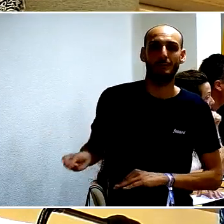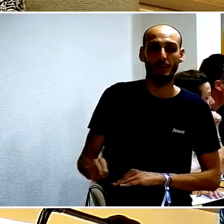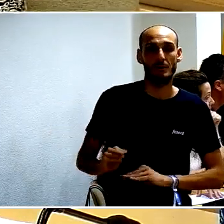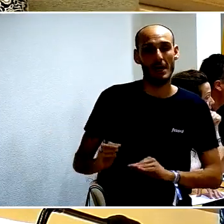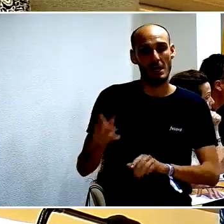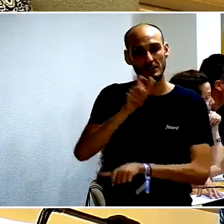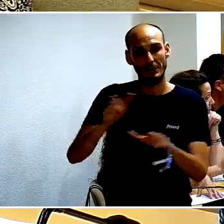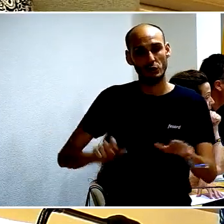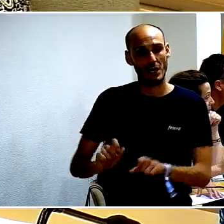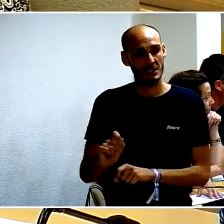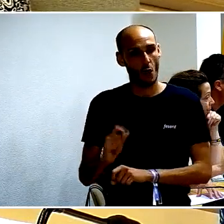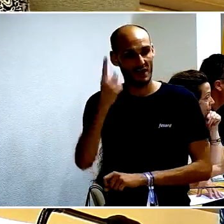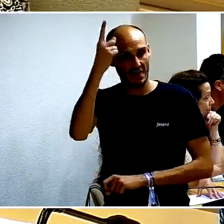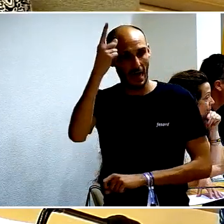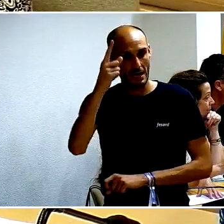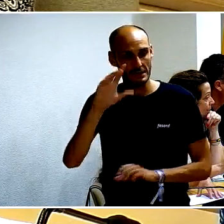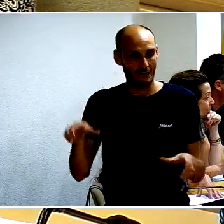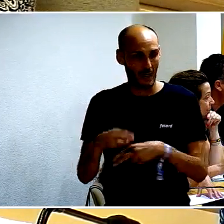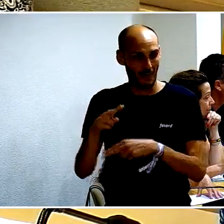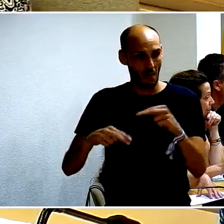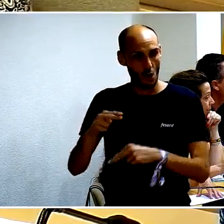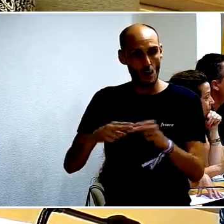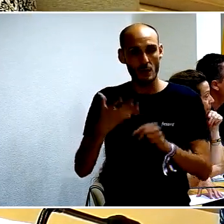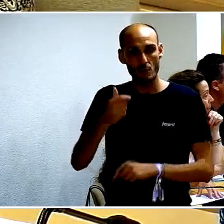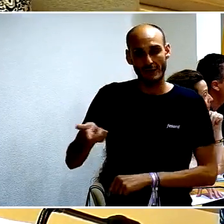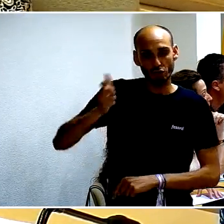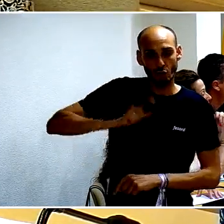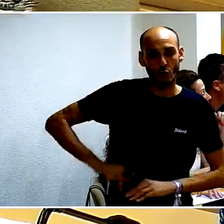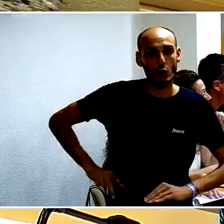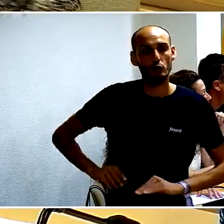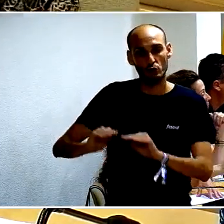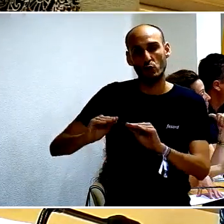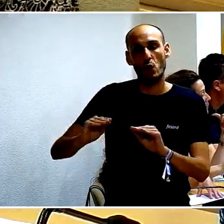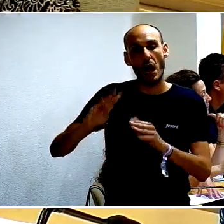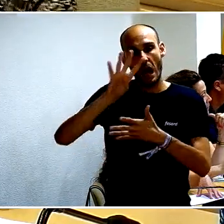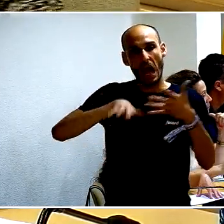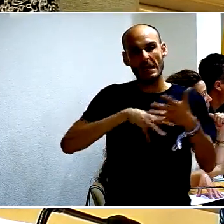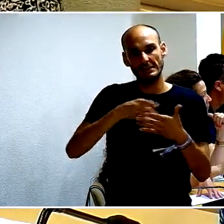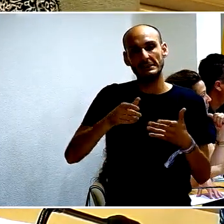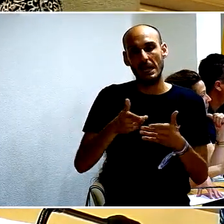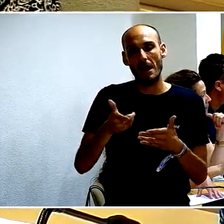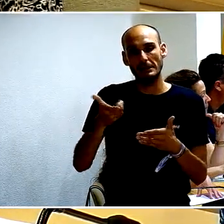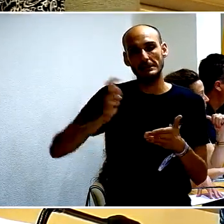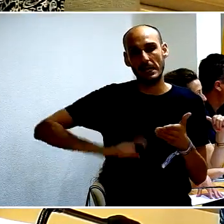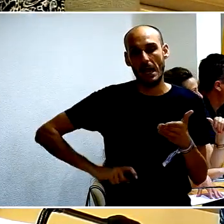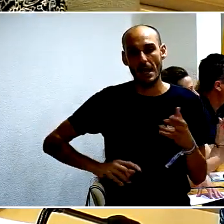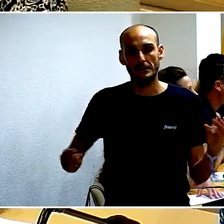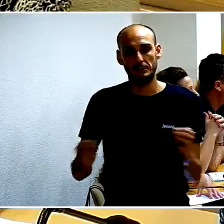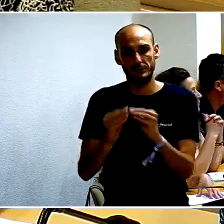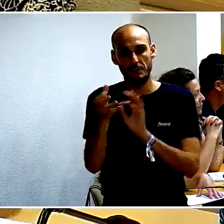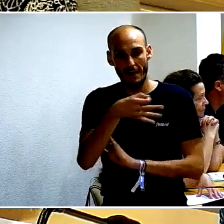la brigada d'obres, tinguin un sou que estigui més atent, jo crec, a les tables salarials que s'havien estudiat des del Departament de